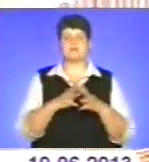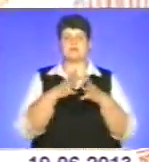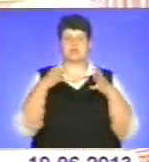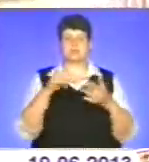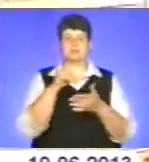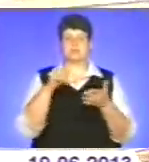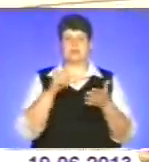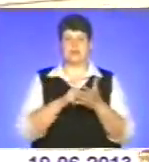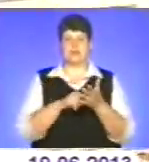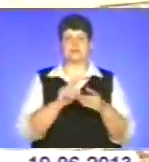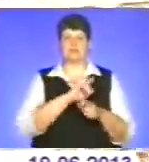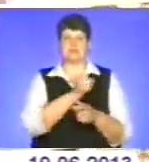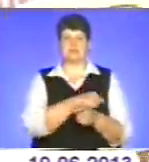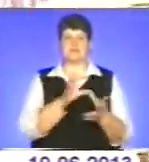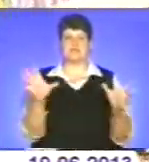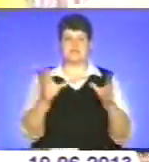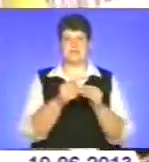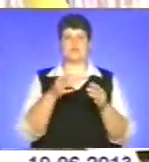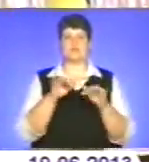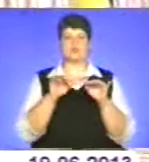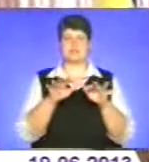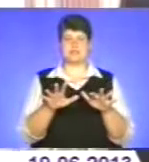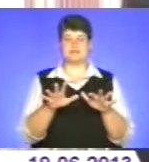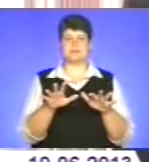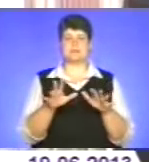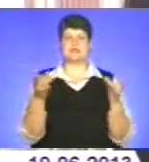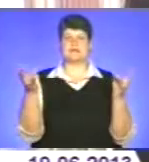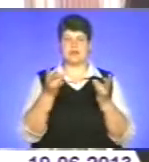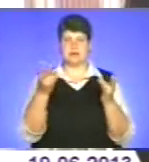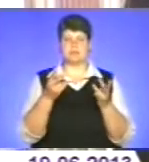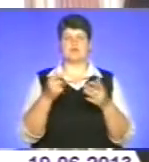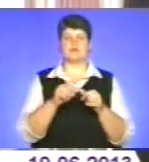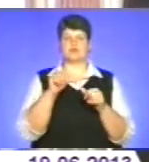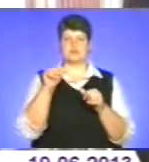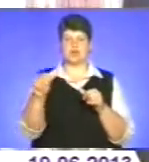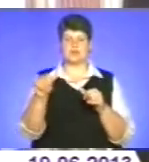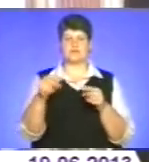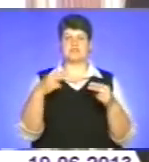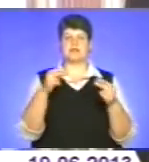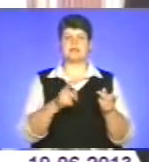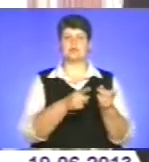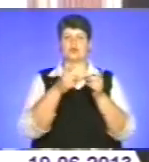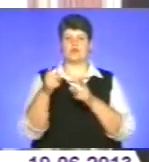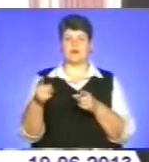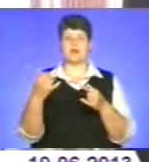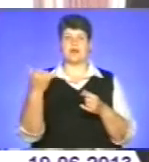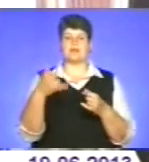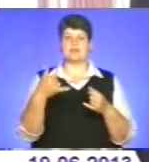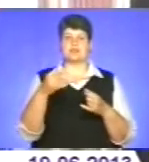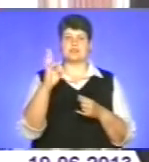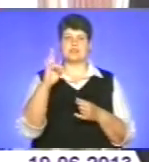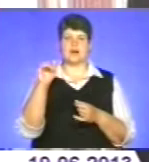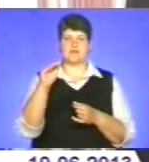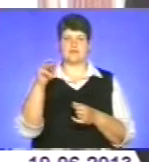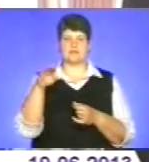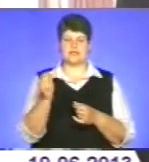співпраці країн. Посилити взаємодію, за словами глави української держави, слід, зокрема, у таких сферах, як транспортування нафти, військово-технічне та